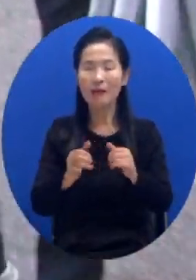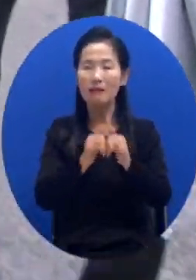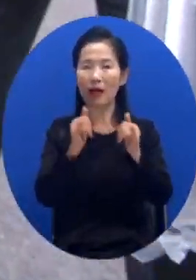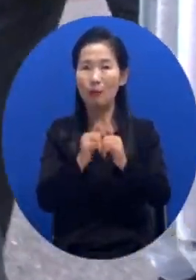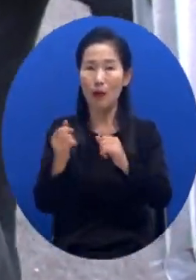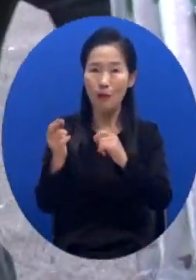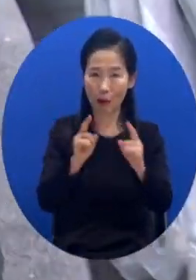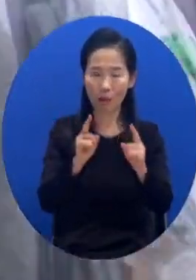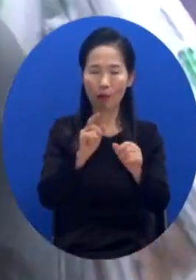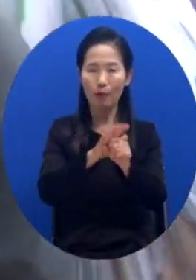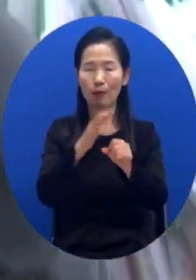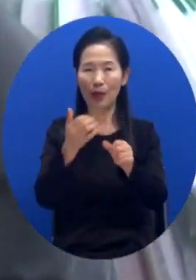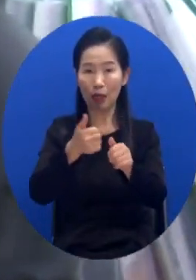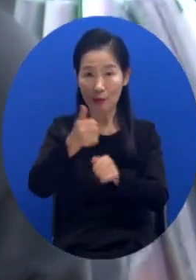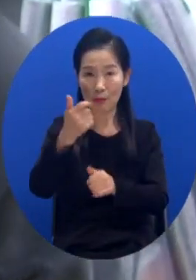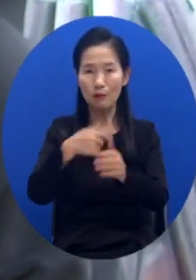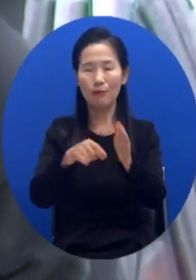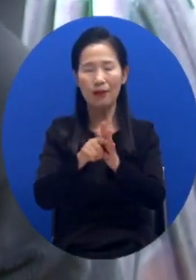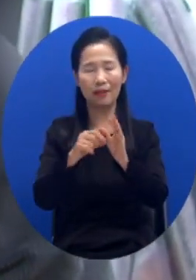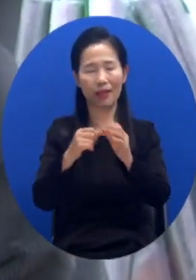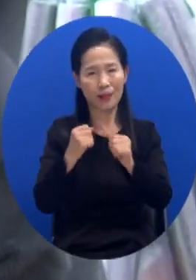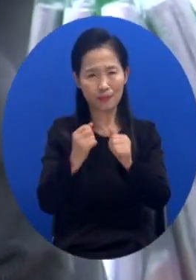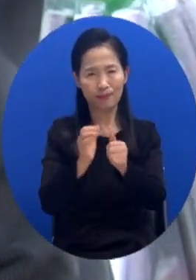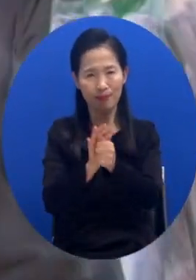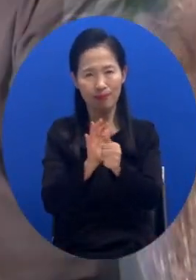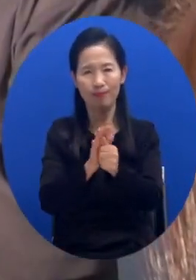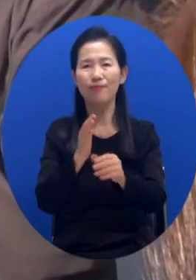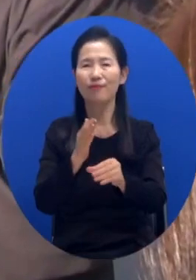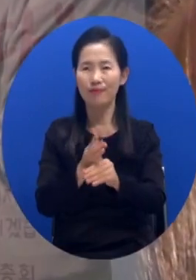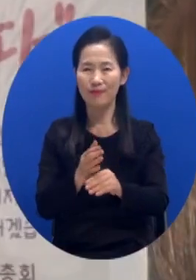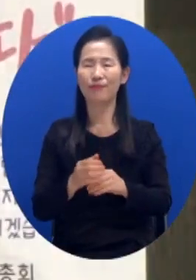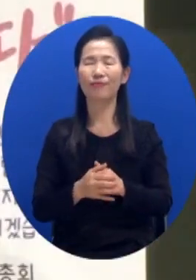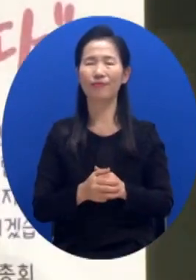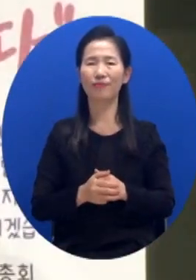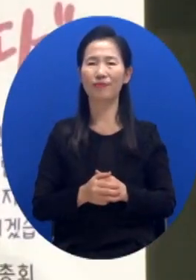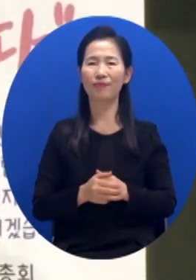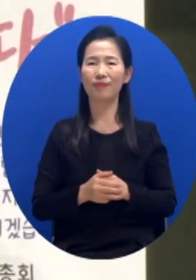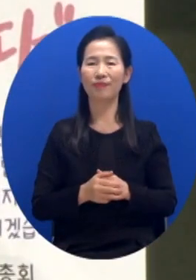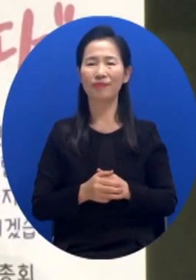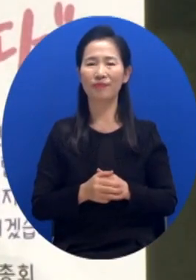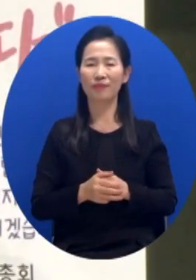코로나 극복을 위한 큰 힘이 되고 있습니다. CTS 뉴스 김덕원입니다.